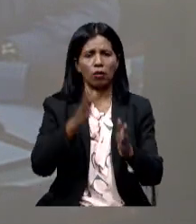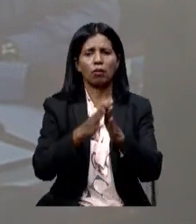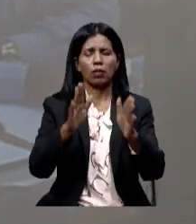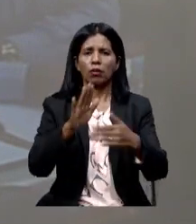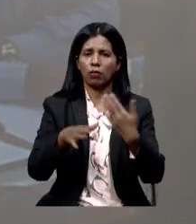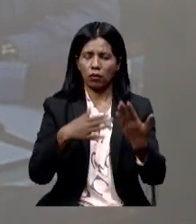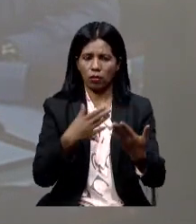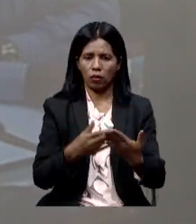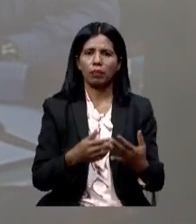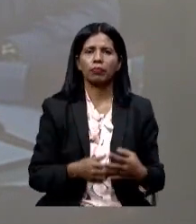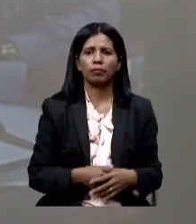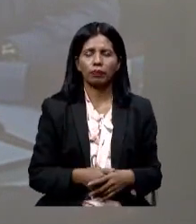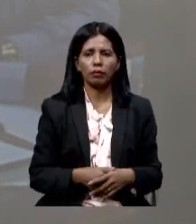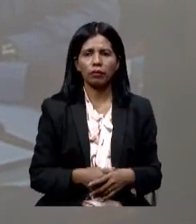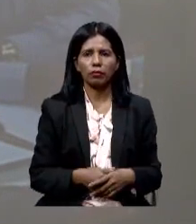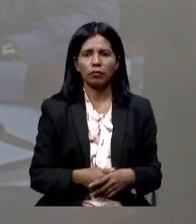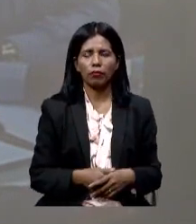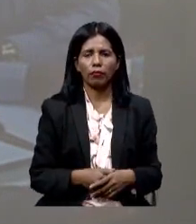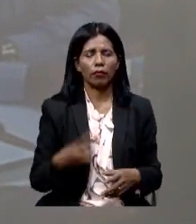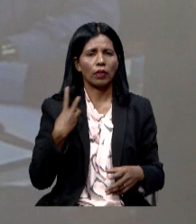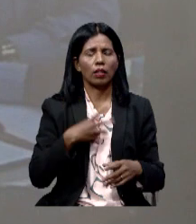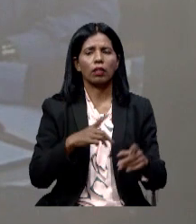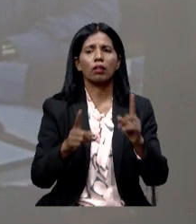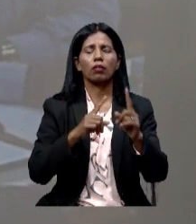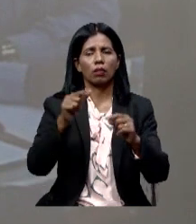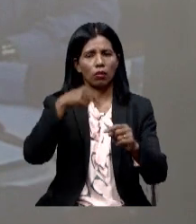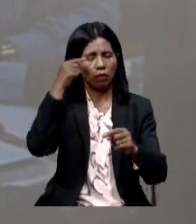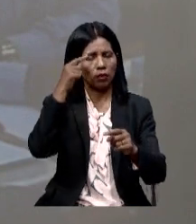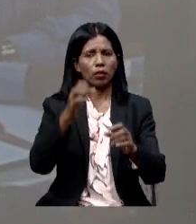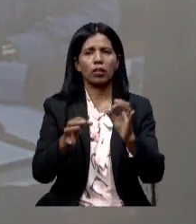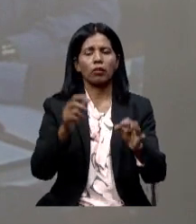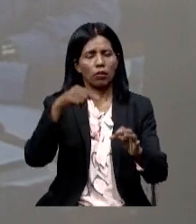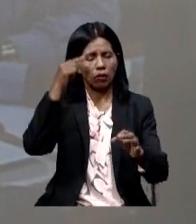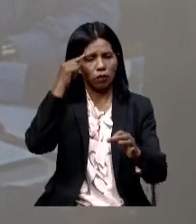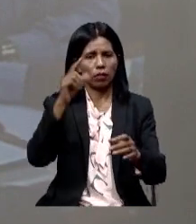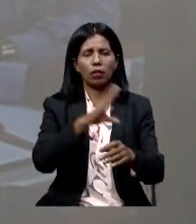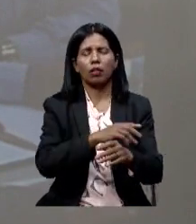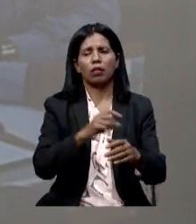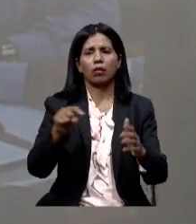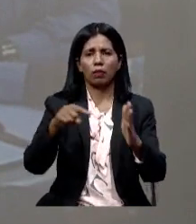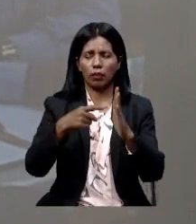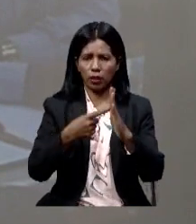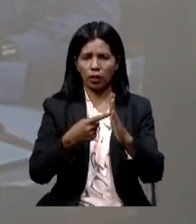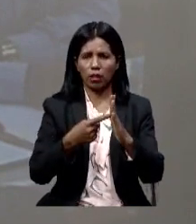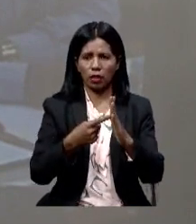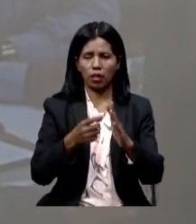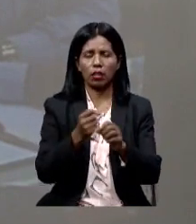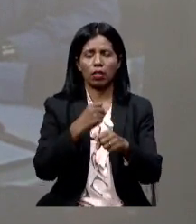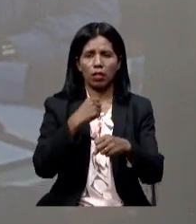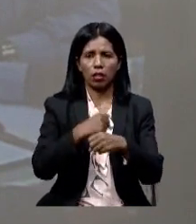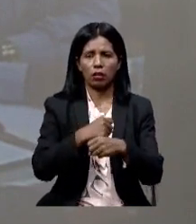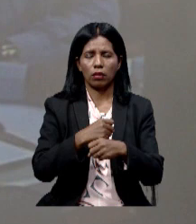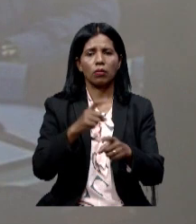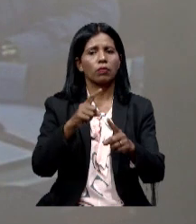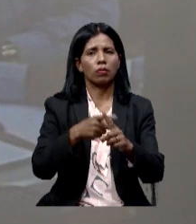hotu, ida ne lo zita atu kritik kita ne guverno, mais ke itani guverno foi mak pose si dokto fulang, mai